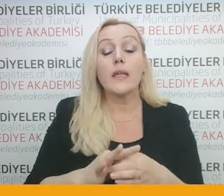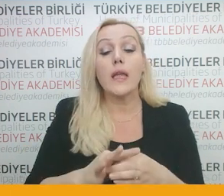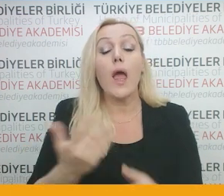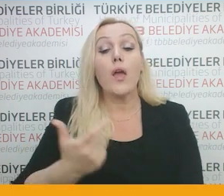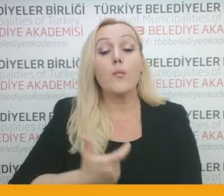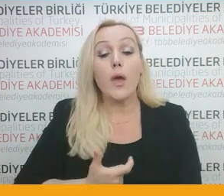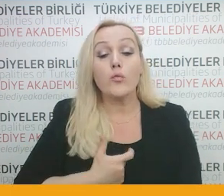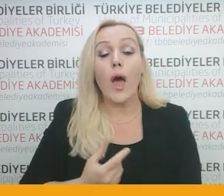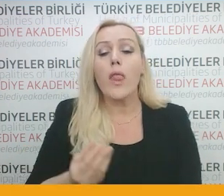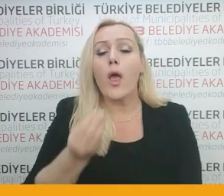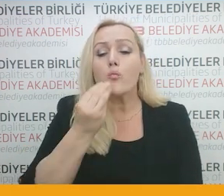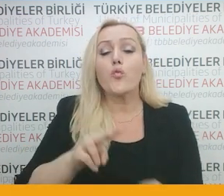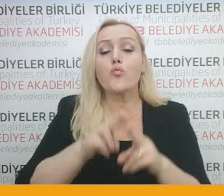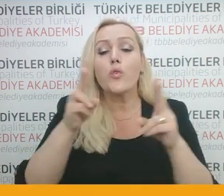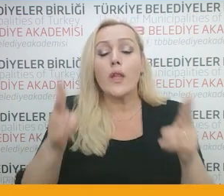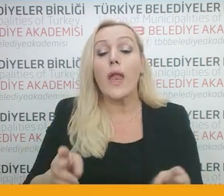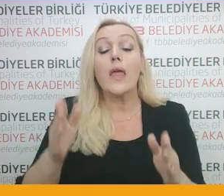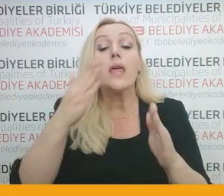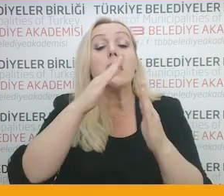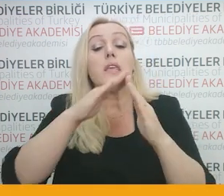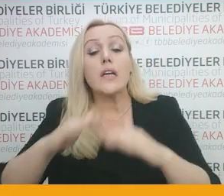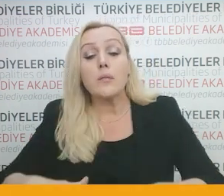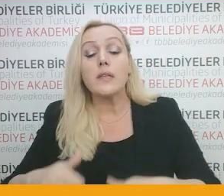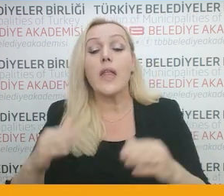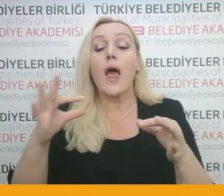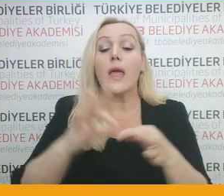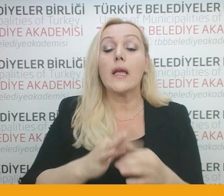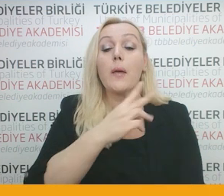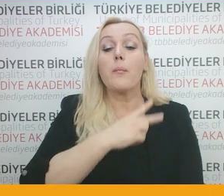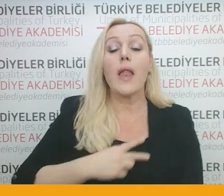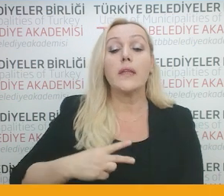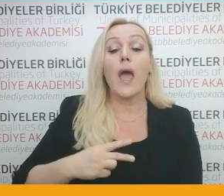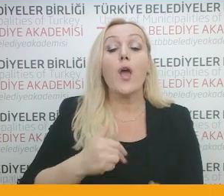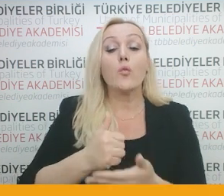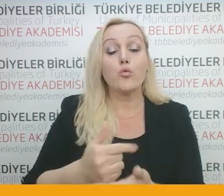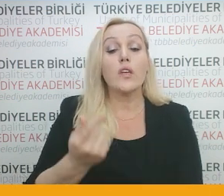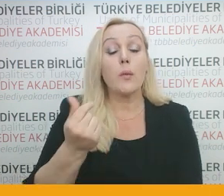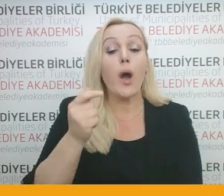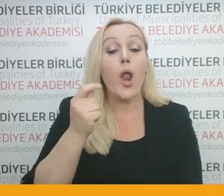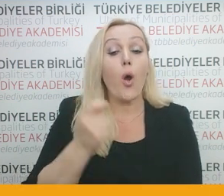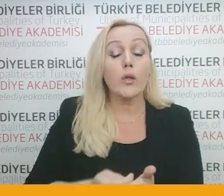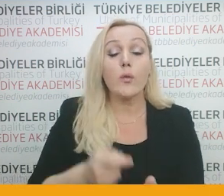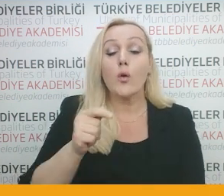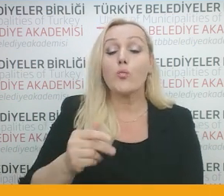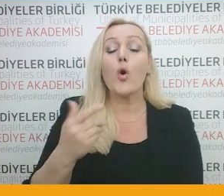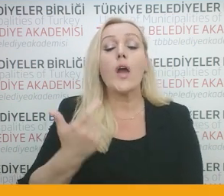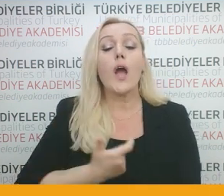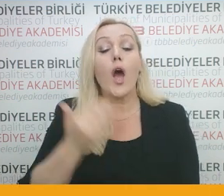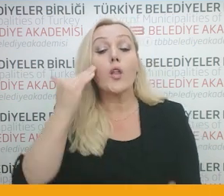yıkımı gereken büfelerin inşası için belediye bütçesinden ödeme yapılmış. Bu yapılan ödeme usulsüzdür diyor.